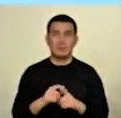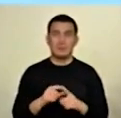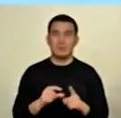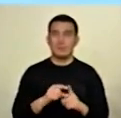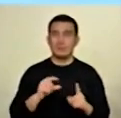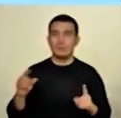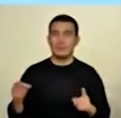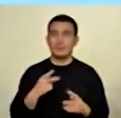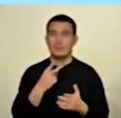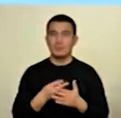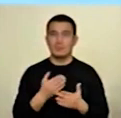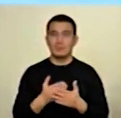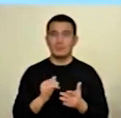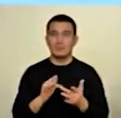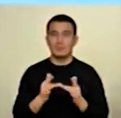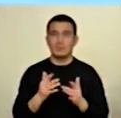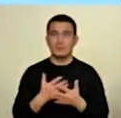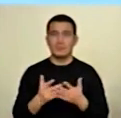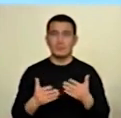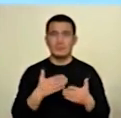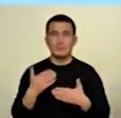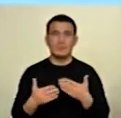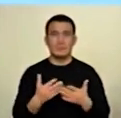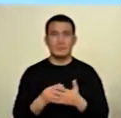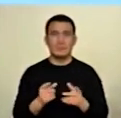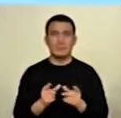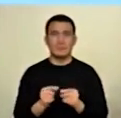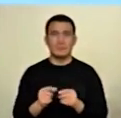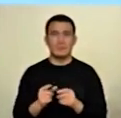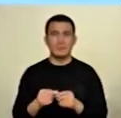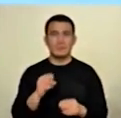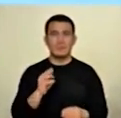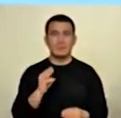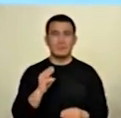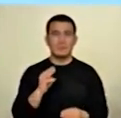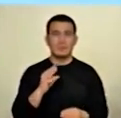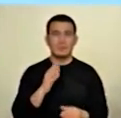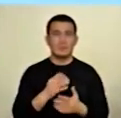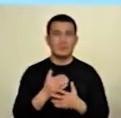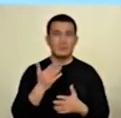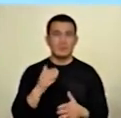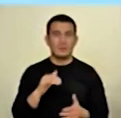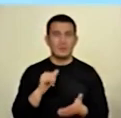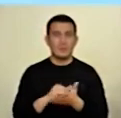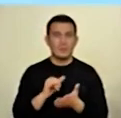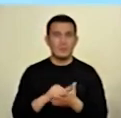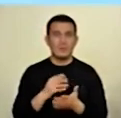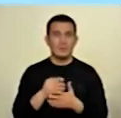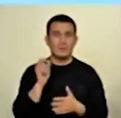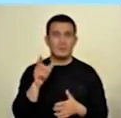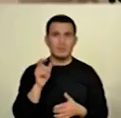ijtimoiy tarmoqlarga havola. Sizni masalan Facebookda, Twitterda yoki bo'lmasa YouTubeda,